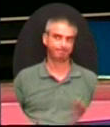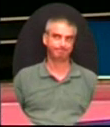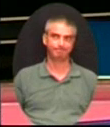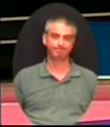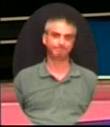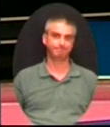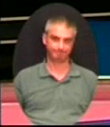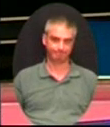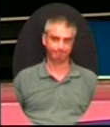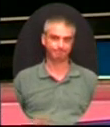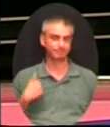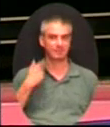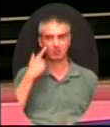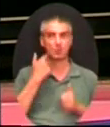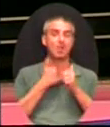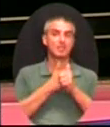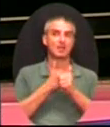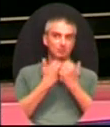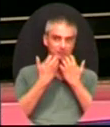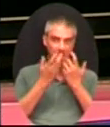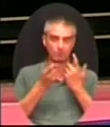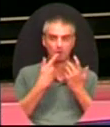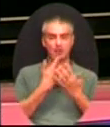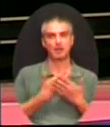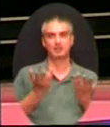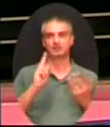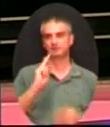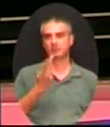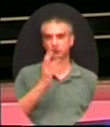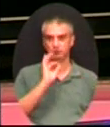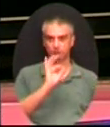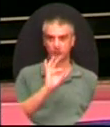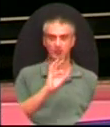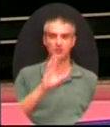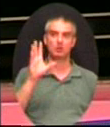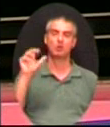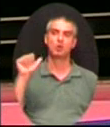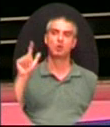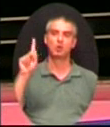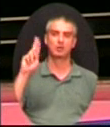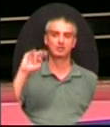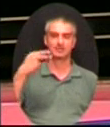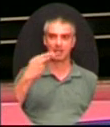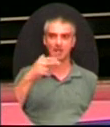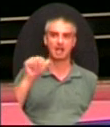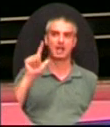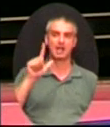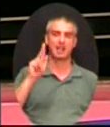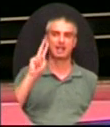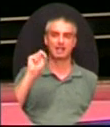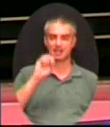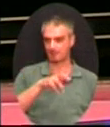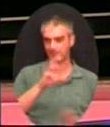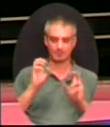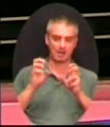אנחנו נעקוב בעניין אחרי הסיפור הזה, חשיפה צריך לומר שוב של אוריה קיים בכל ישראל, רשת